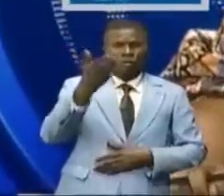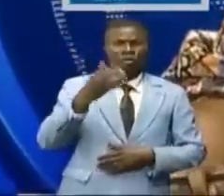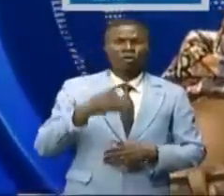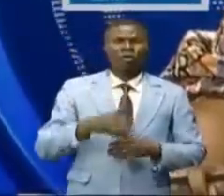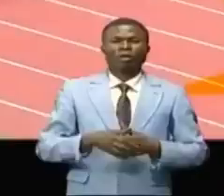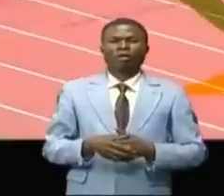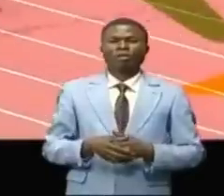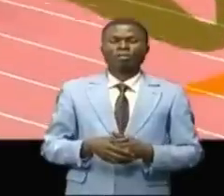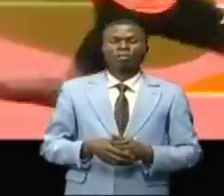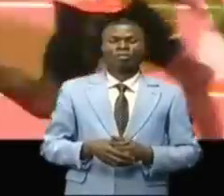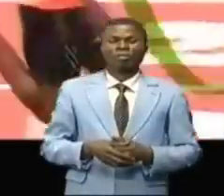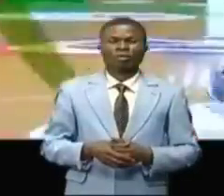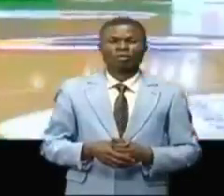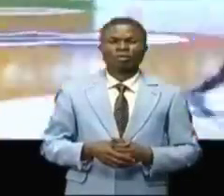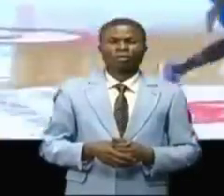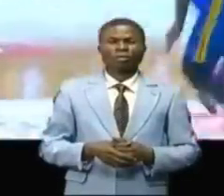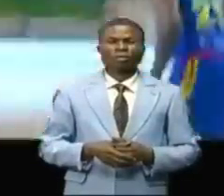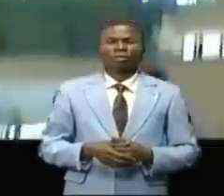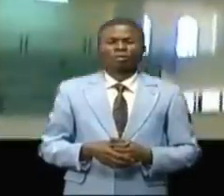Patsingo.